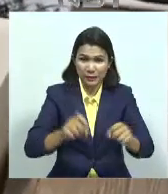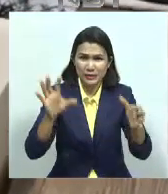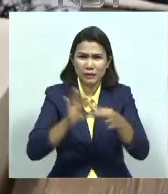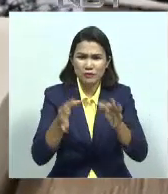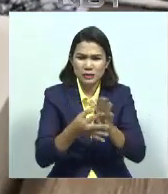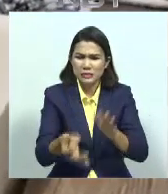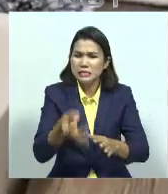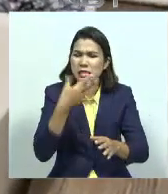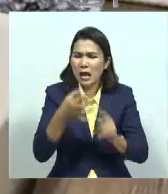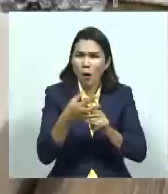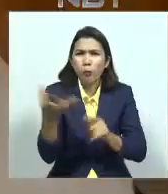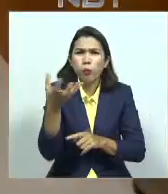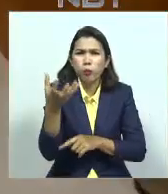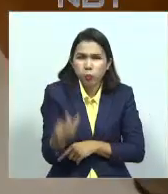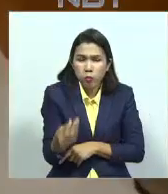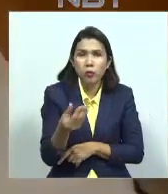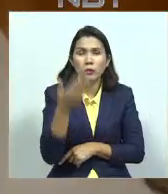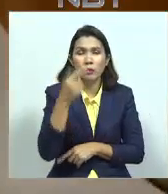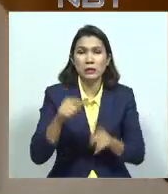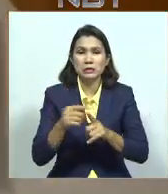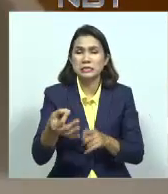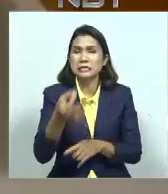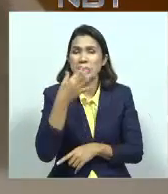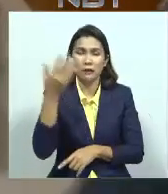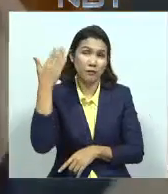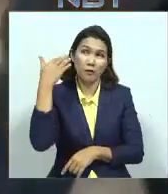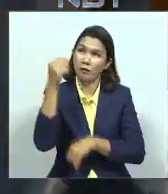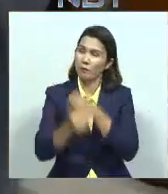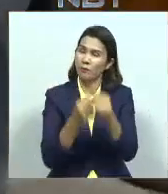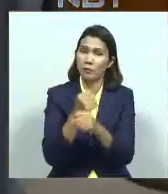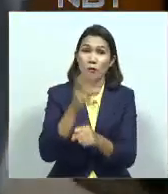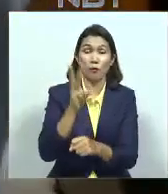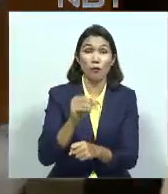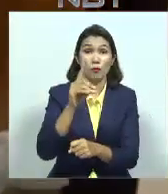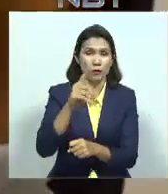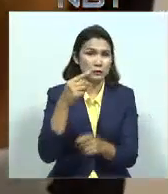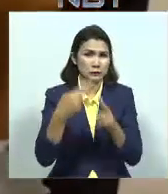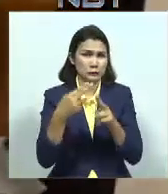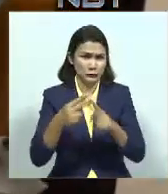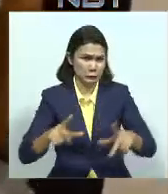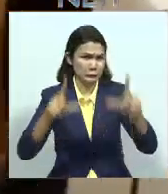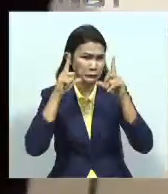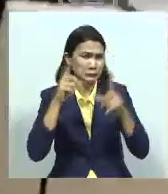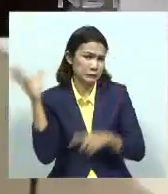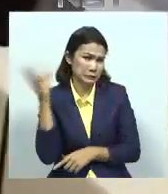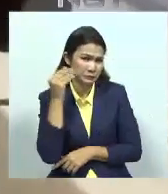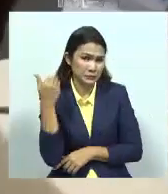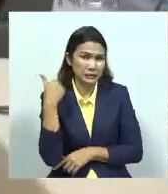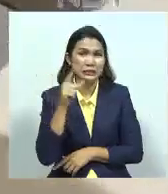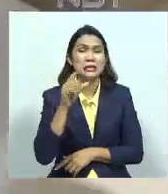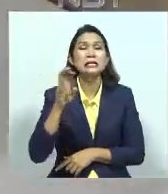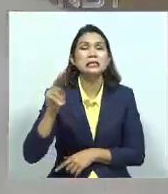รณะสืบเนื่องจากคดีอาหารลดความอ้วนลีนเมื่อปี2561น่าจะได้ยินแล้วก็รู้จักกันเป็นอย่างดีนะครับพบว่